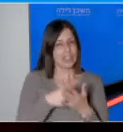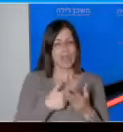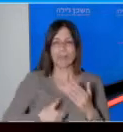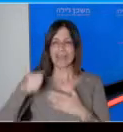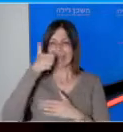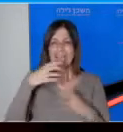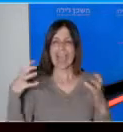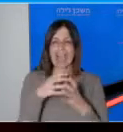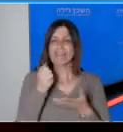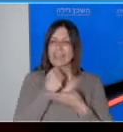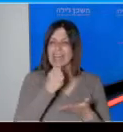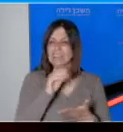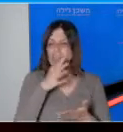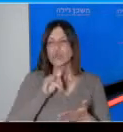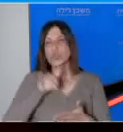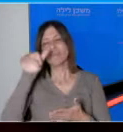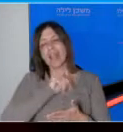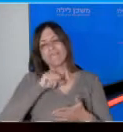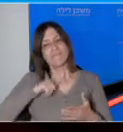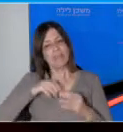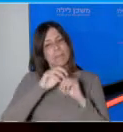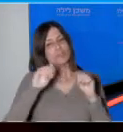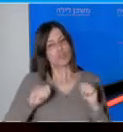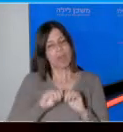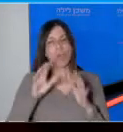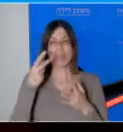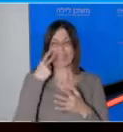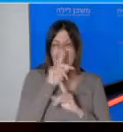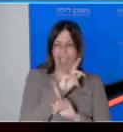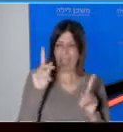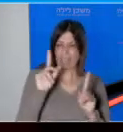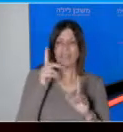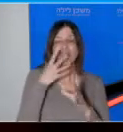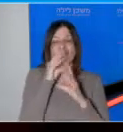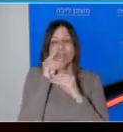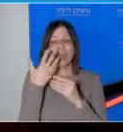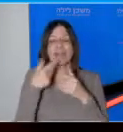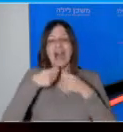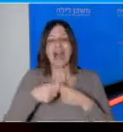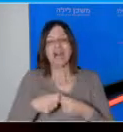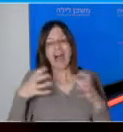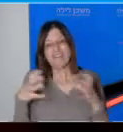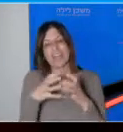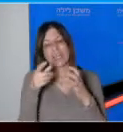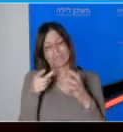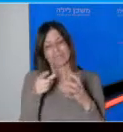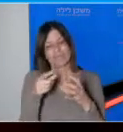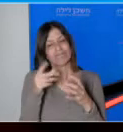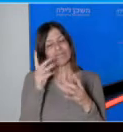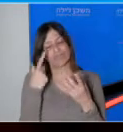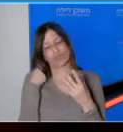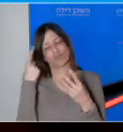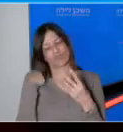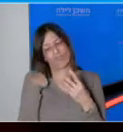התקציבים איתו, אם הוא היה נוסע לבד עם המשפחה שלו, אולי זה היה נראה אחרת, אבל ברגע שמדובר בכמה חבר'ה, אני חושבת שלפחות למראית